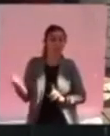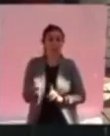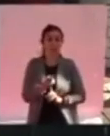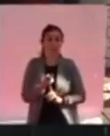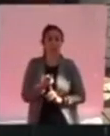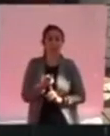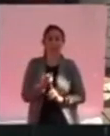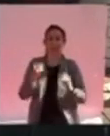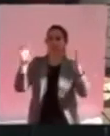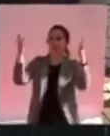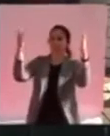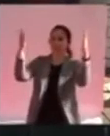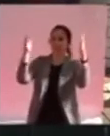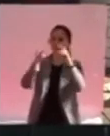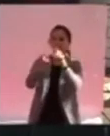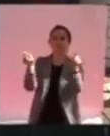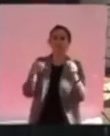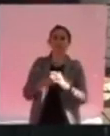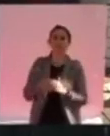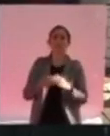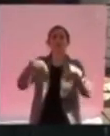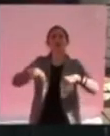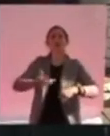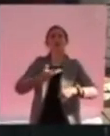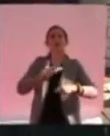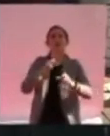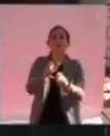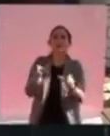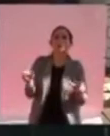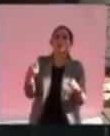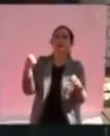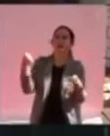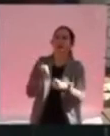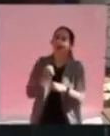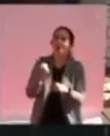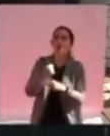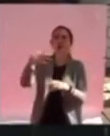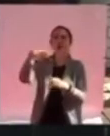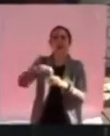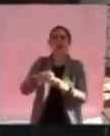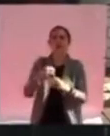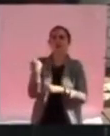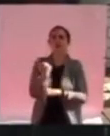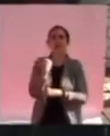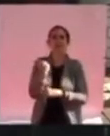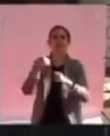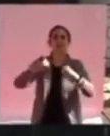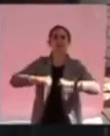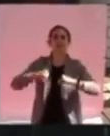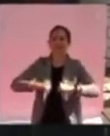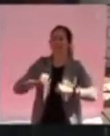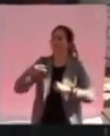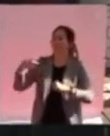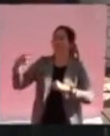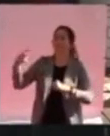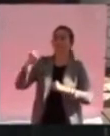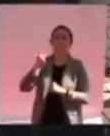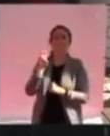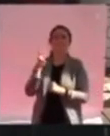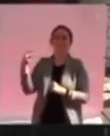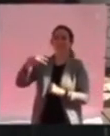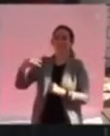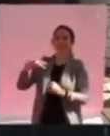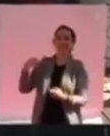ci sono persone che lavorano nel servizio sanitario da più di vent'anni e che non